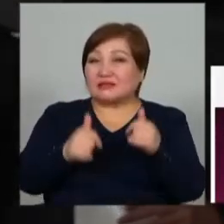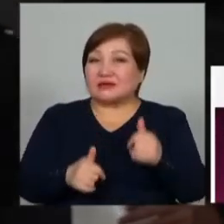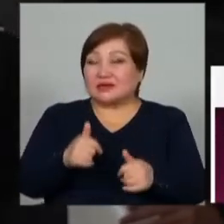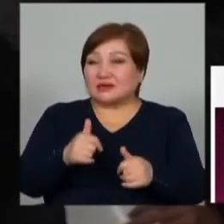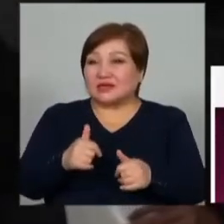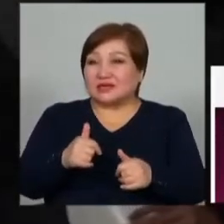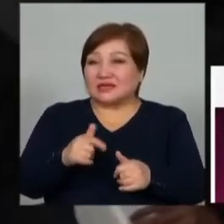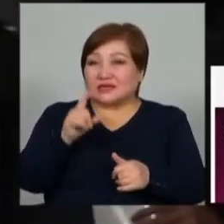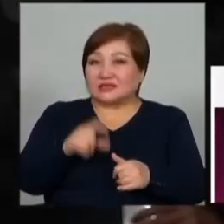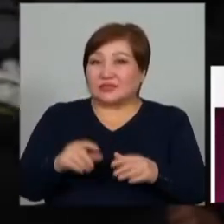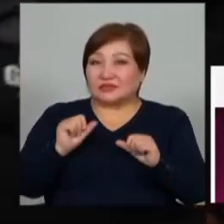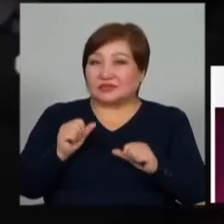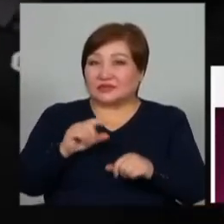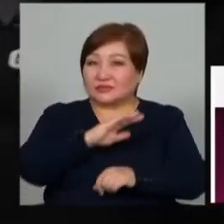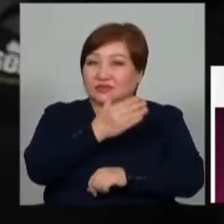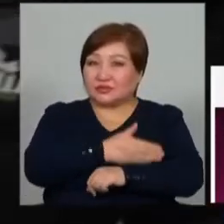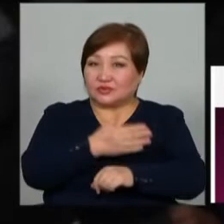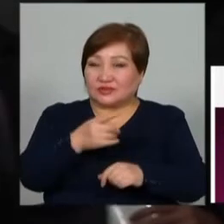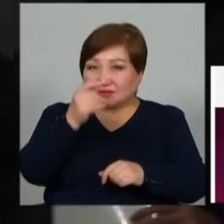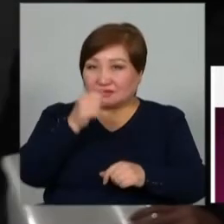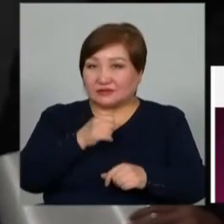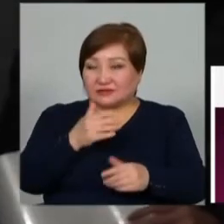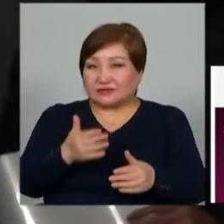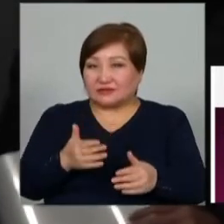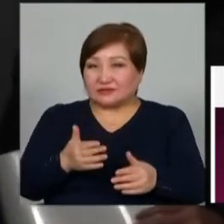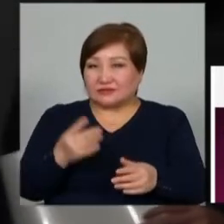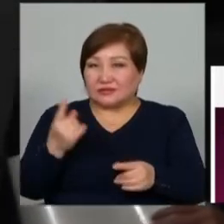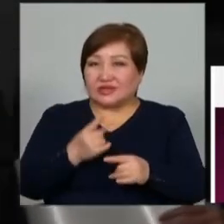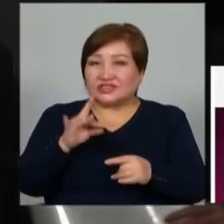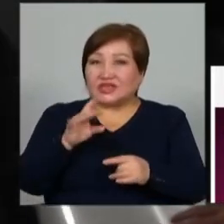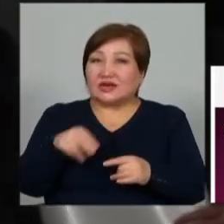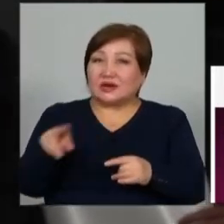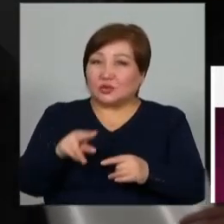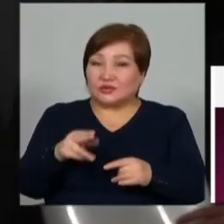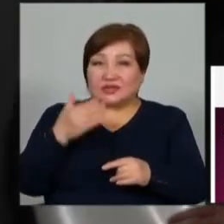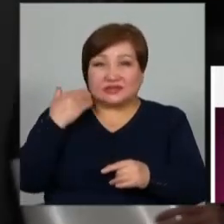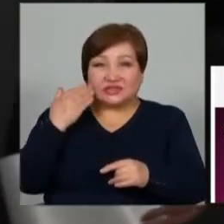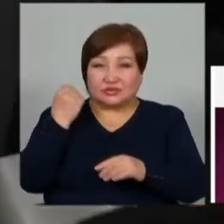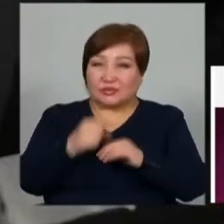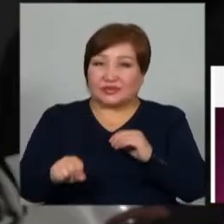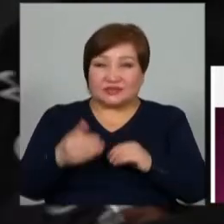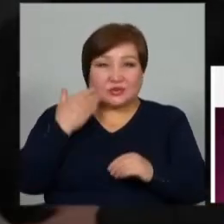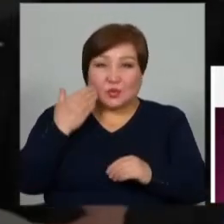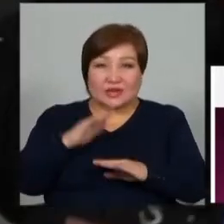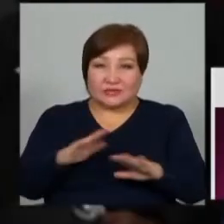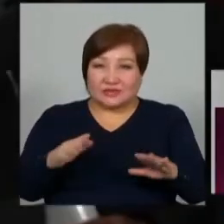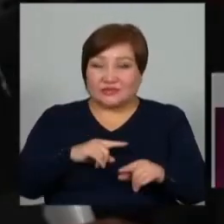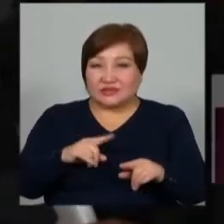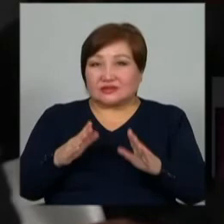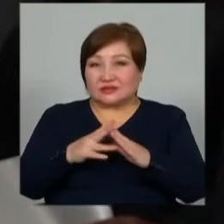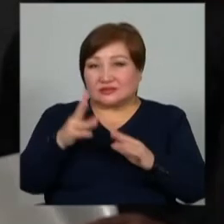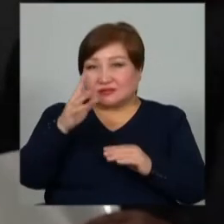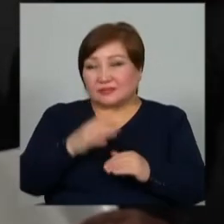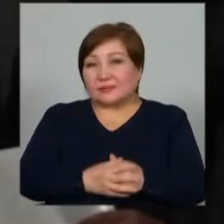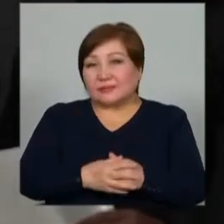дегенде UFC-де шығып екі бой ұтып, екеуінде бірінші раундта жеңу деген ол оңай емес. Со мен де сол екі бой ұтып шығып